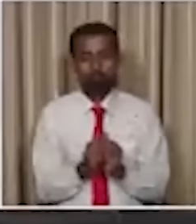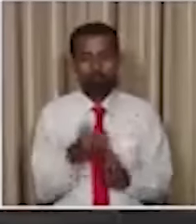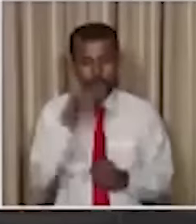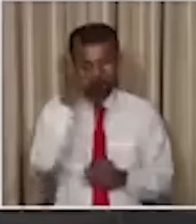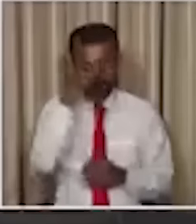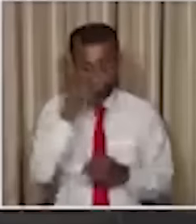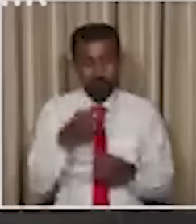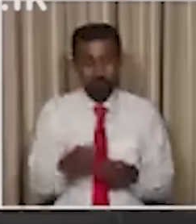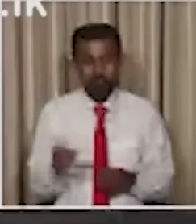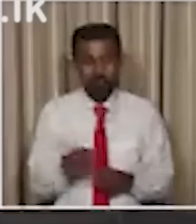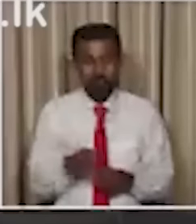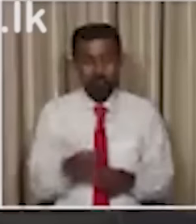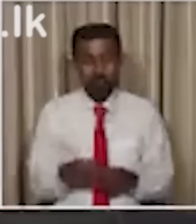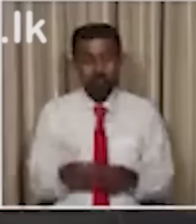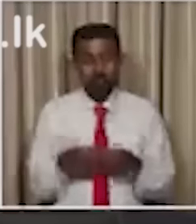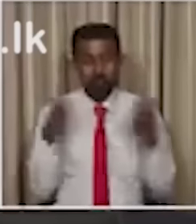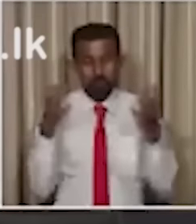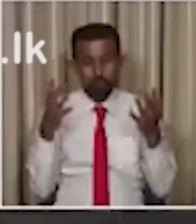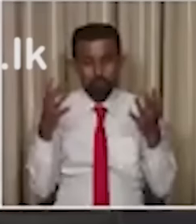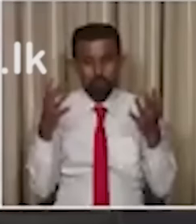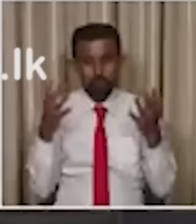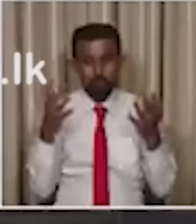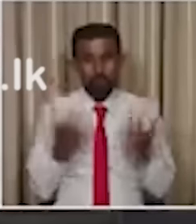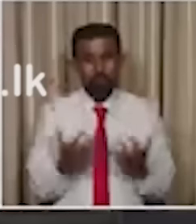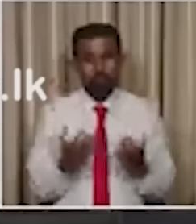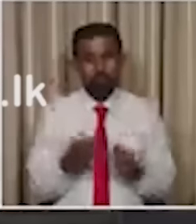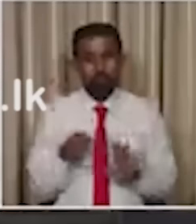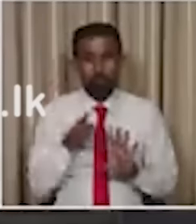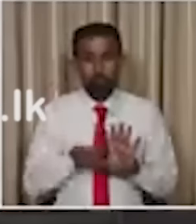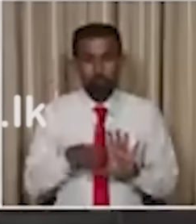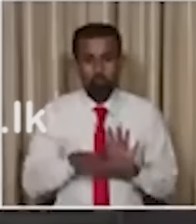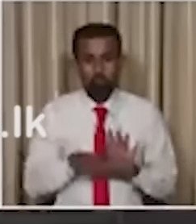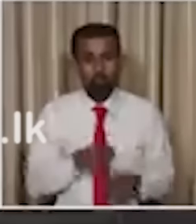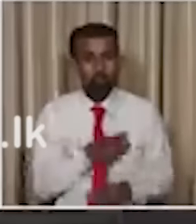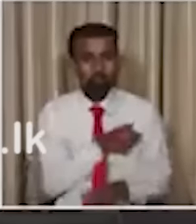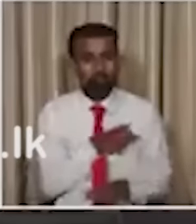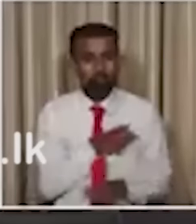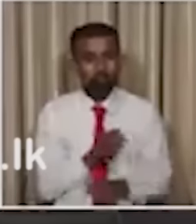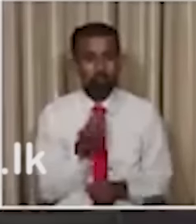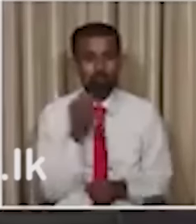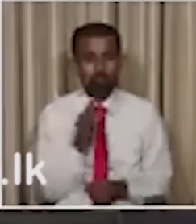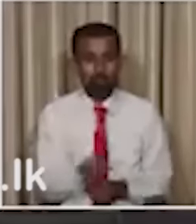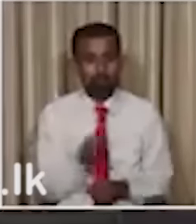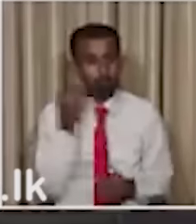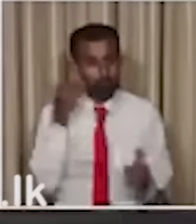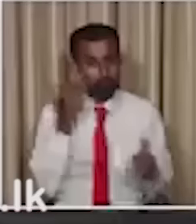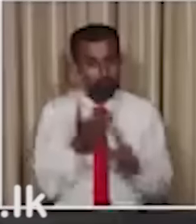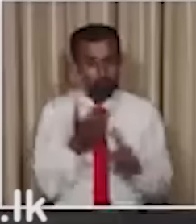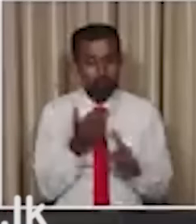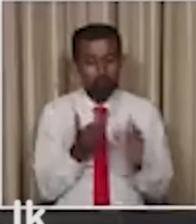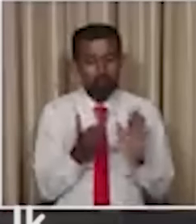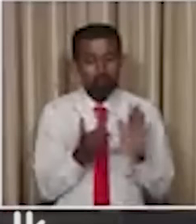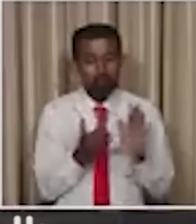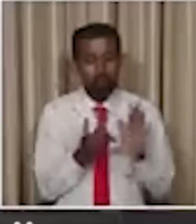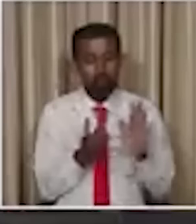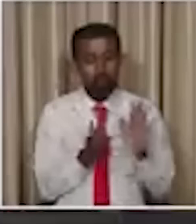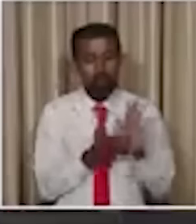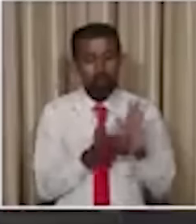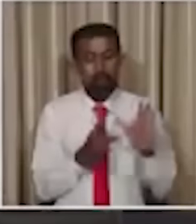ඉරිදින ප්‍රහාරයේ ක්‍රියාත්මක කිරීමට අවශ්‍ය පුහුණු වීම සඳහා නායකත්වය ලබා දීම සම්බන්ධයෙන් මොහමඩ්